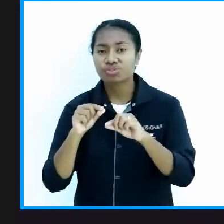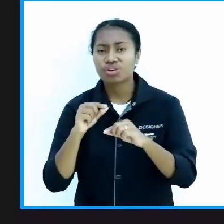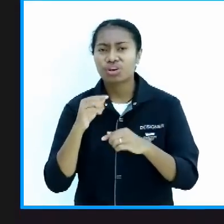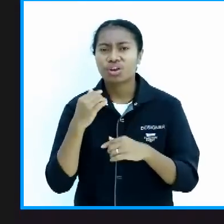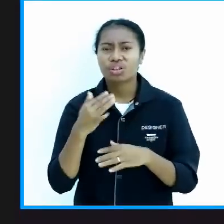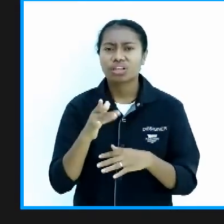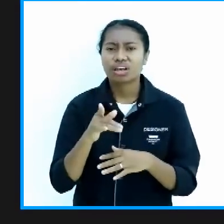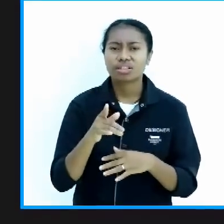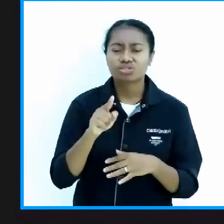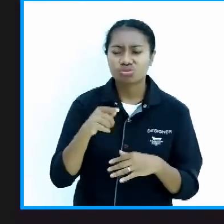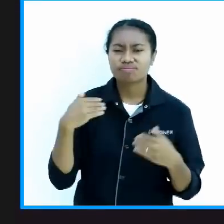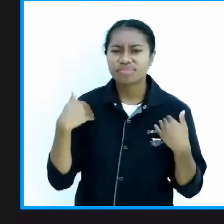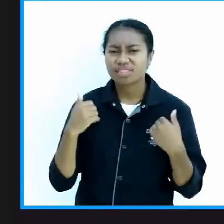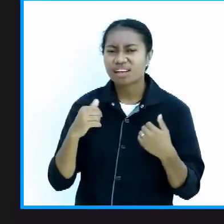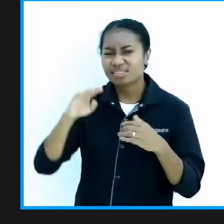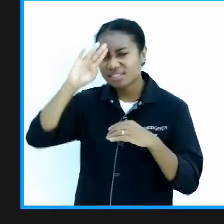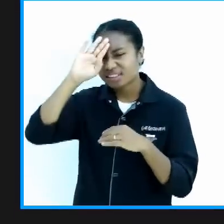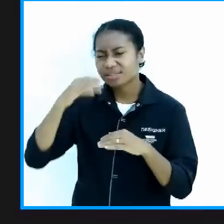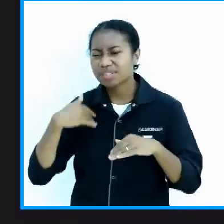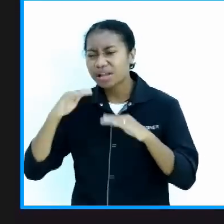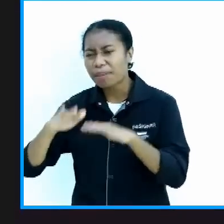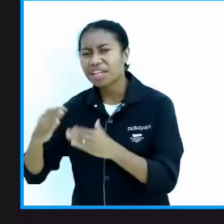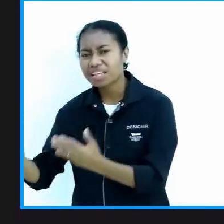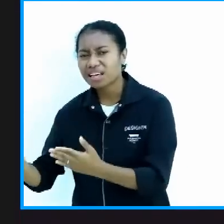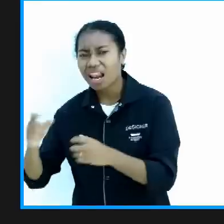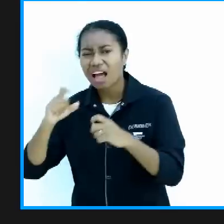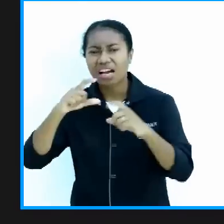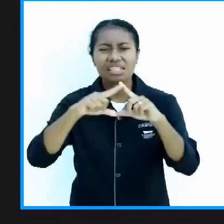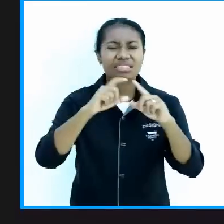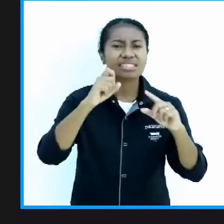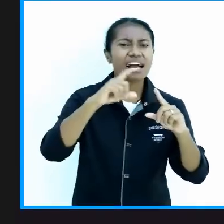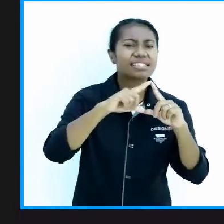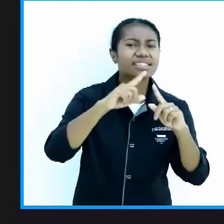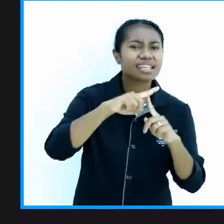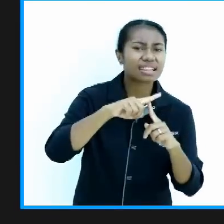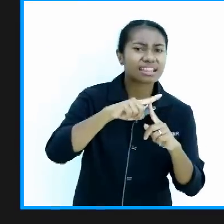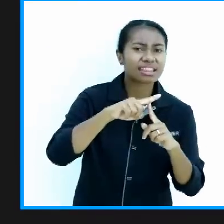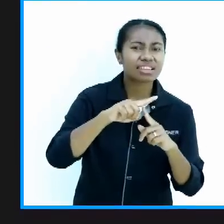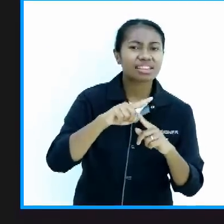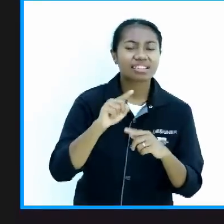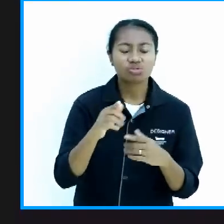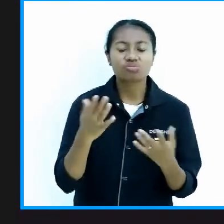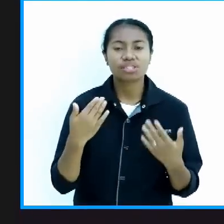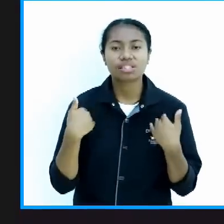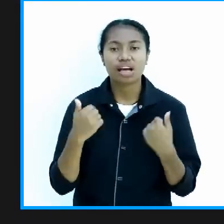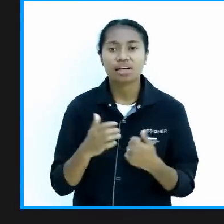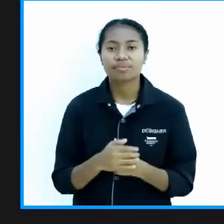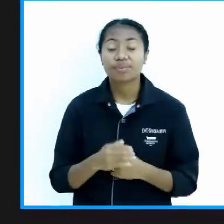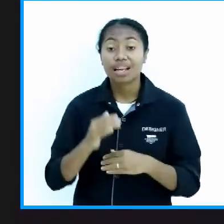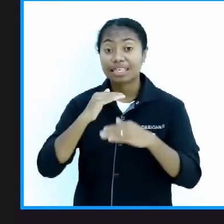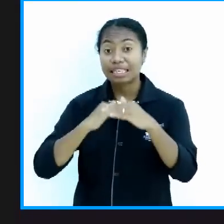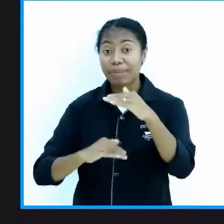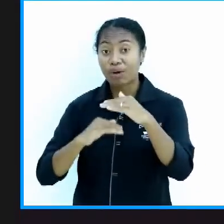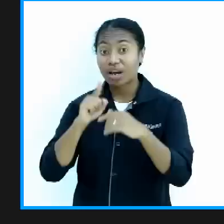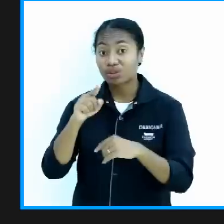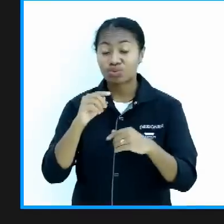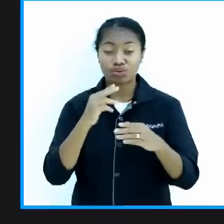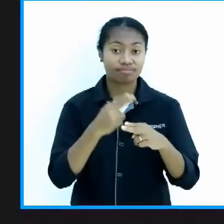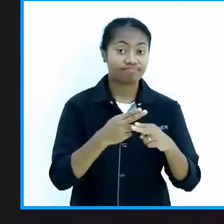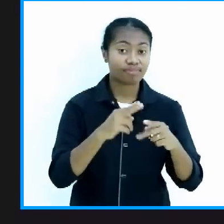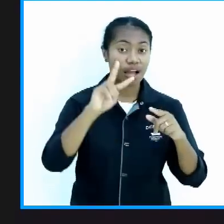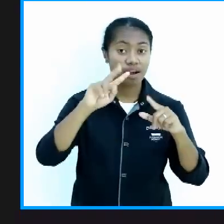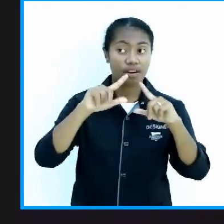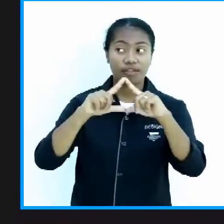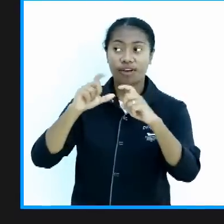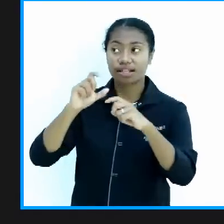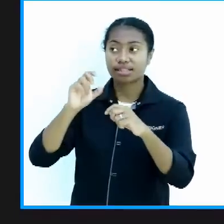dia bisa meninggal, yang ketiga dia cacat, terus yang keempat bisa membentuk sel imun. Yang di bawah itu vaksin, karena dia